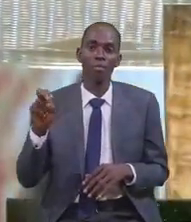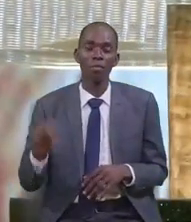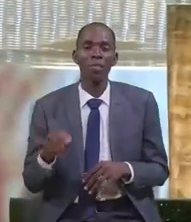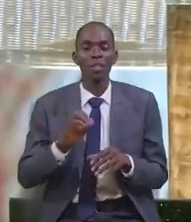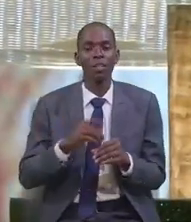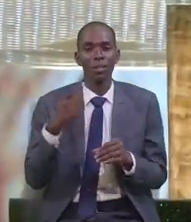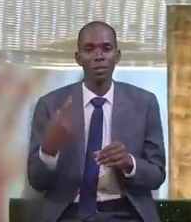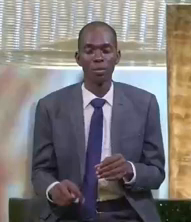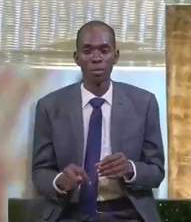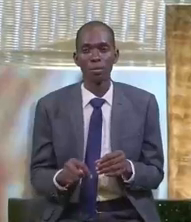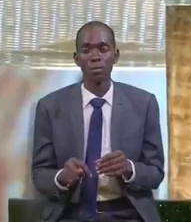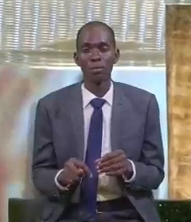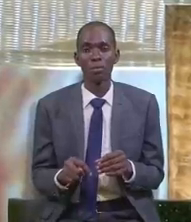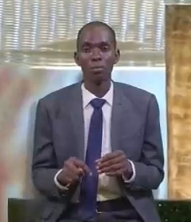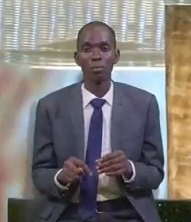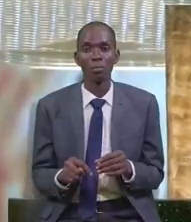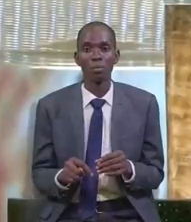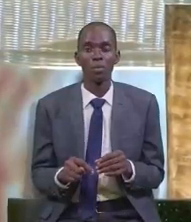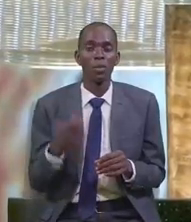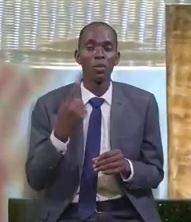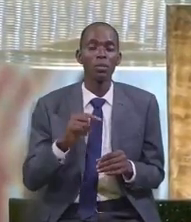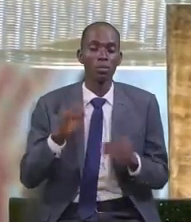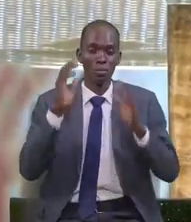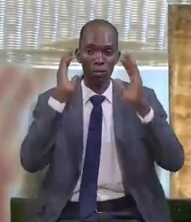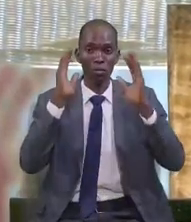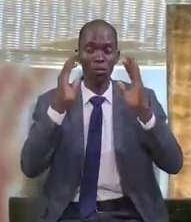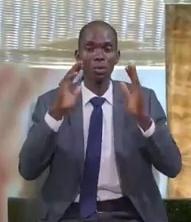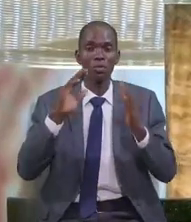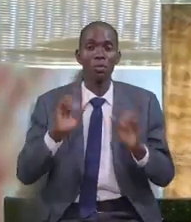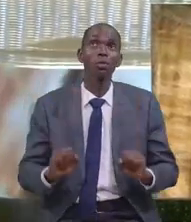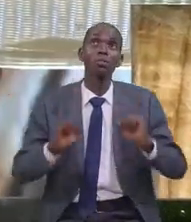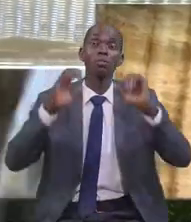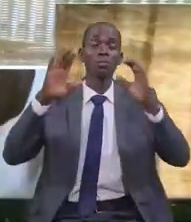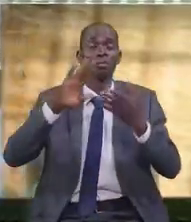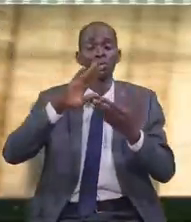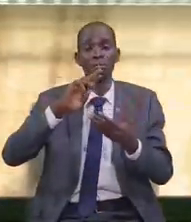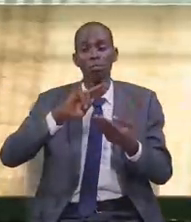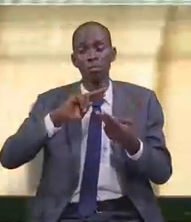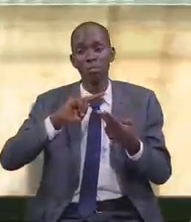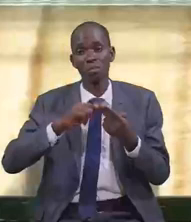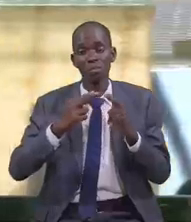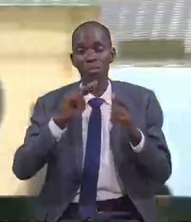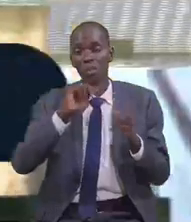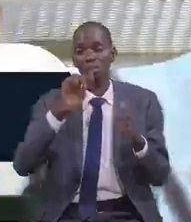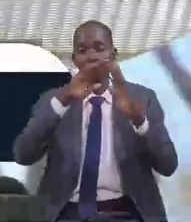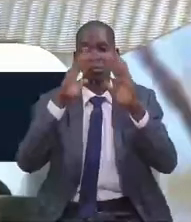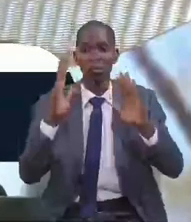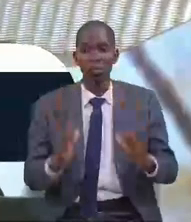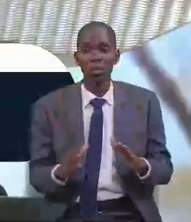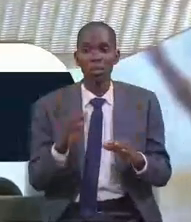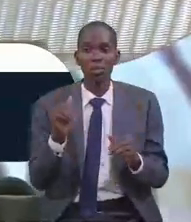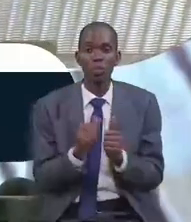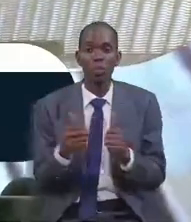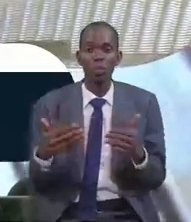naziréens consacrés avec des possibilités nouvelles et nombreuses. C'est le titre. Numéro